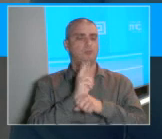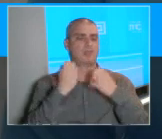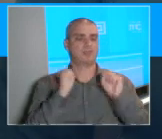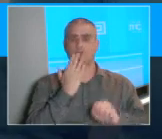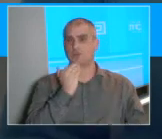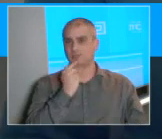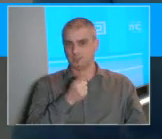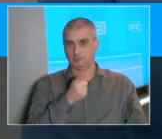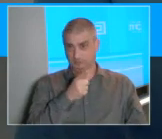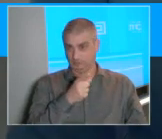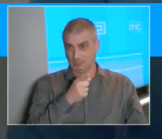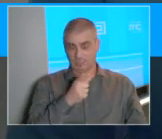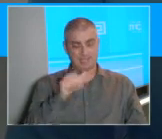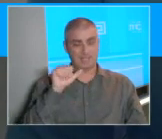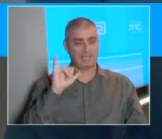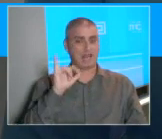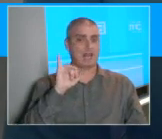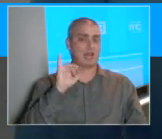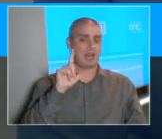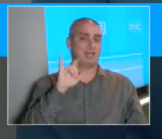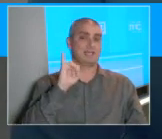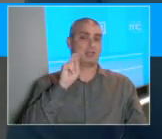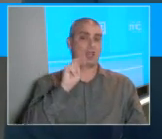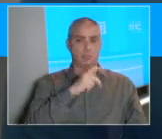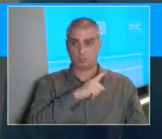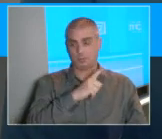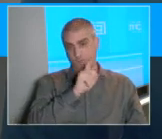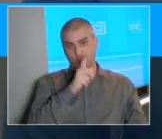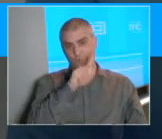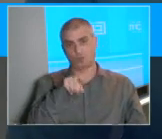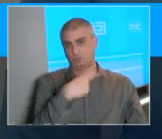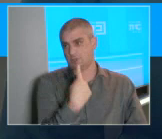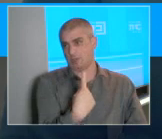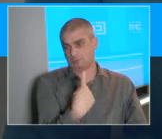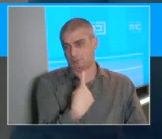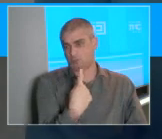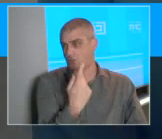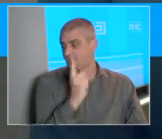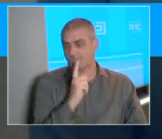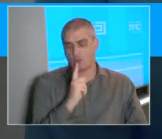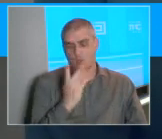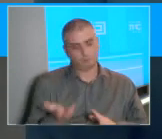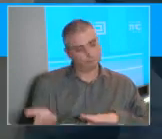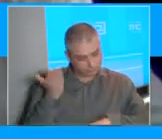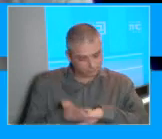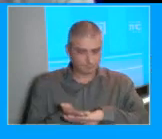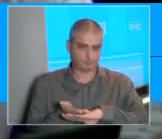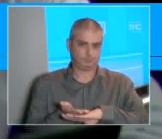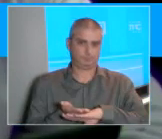הדמוקרטיה הישראלית, זה שאייל ינון ככל הנראה פוסל את עצמו ולא שם על